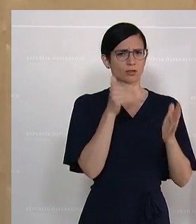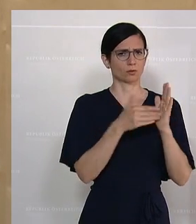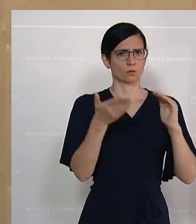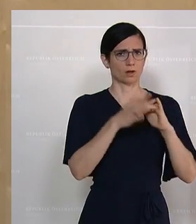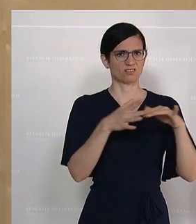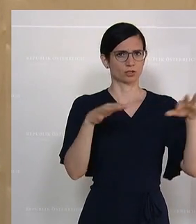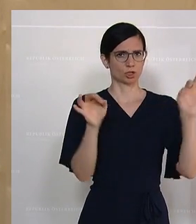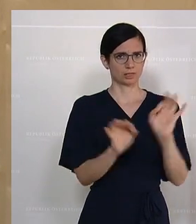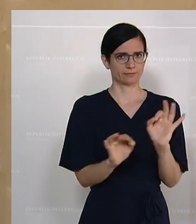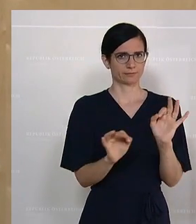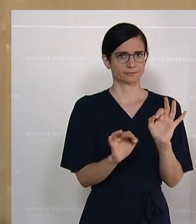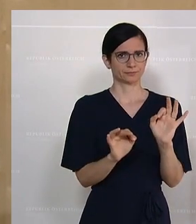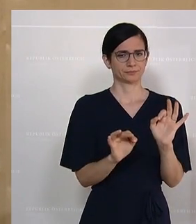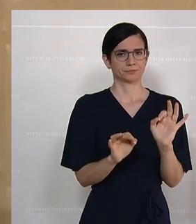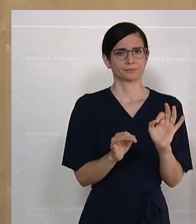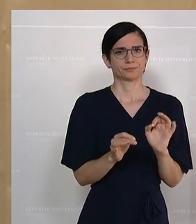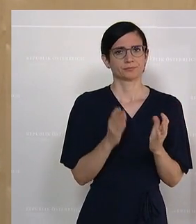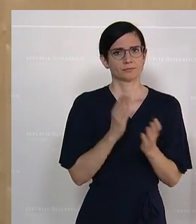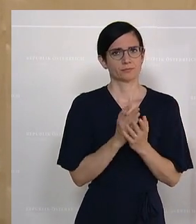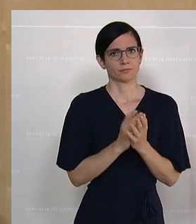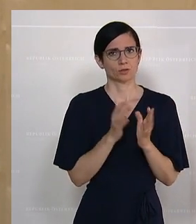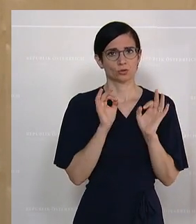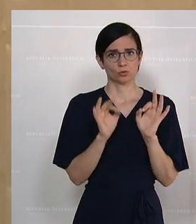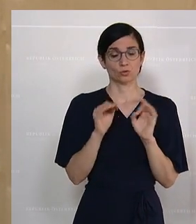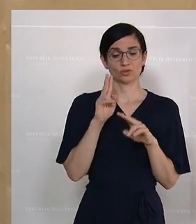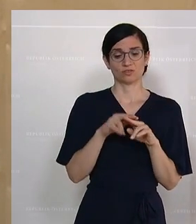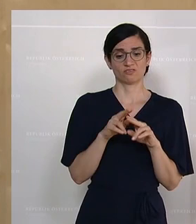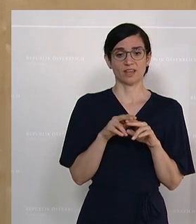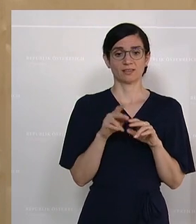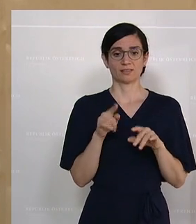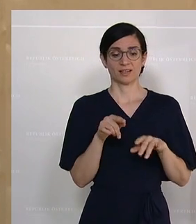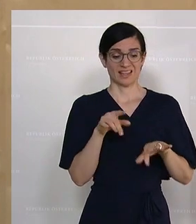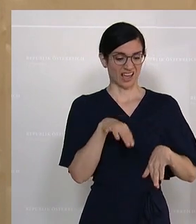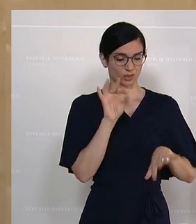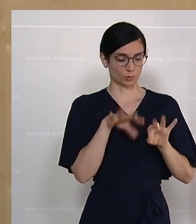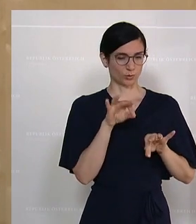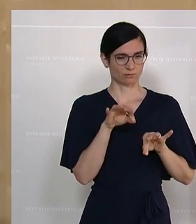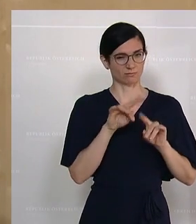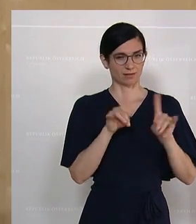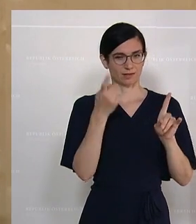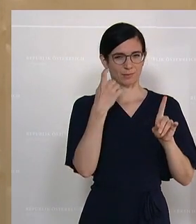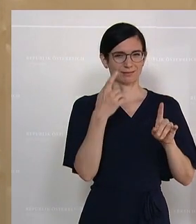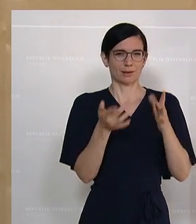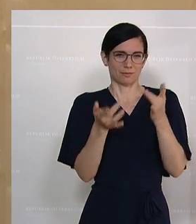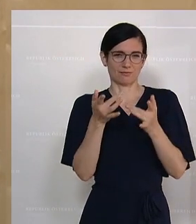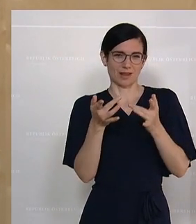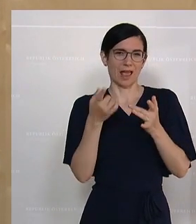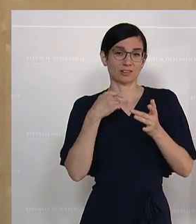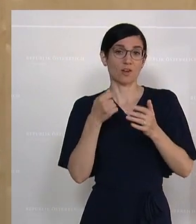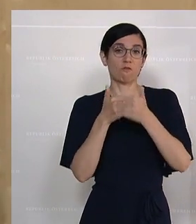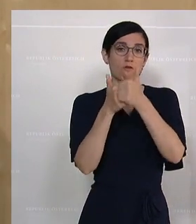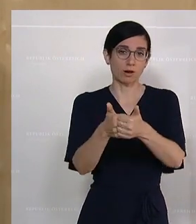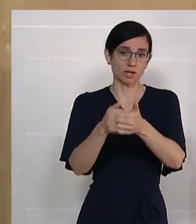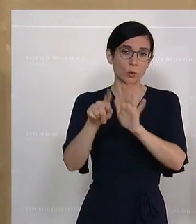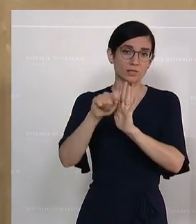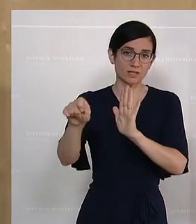bleibt ja trotzdem es ist ja schon mal gut weil man uns überzeugt wenn man über die analyse hat einige vielleicht über die konsequenzen dieses vorgangs dann